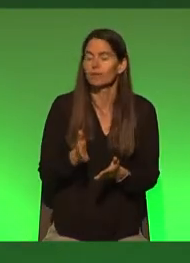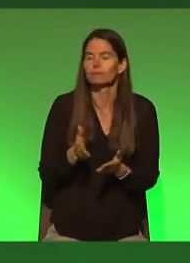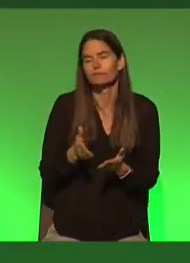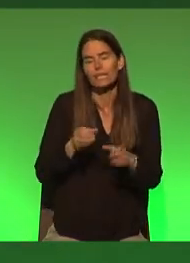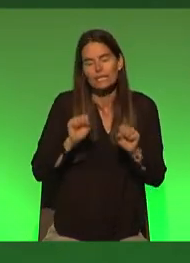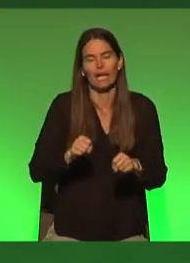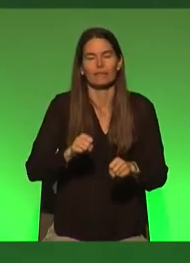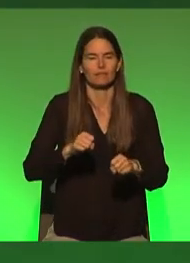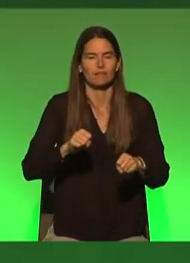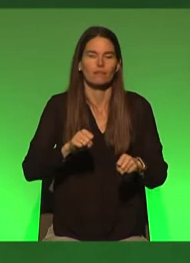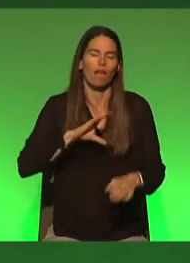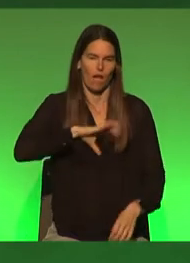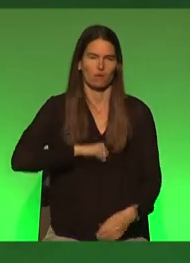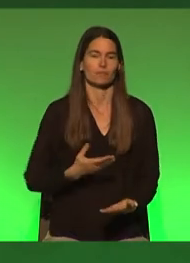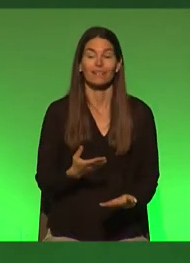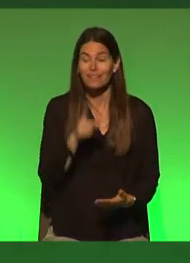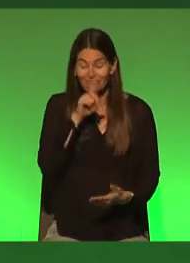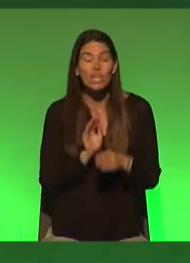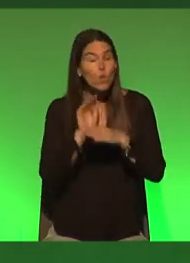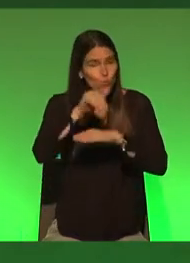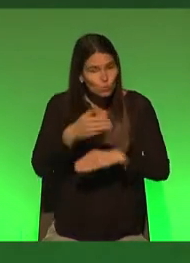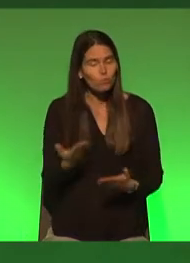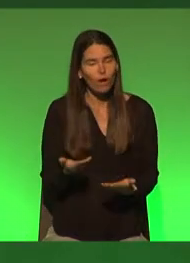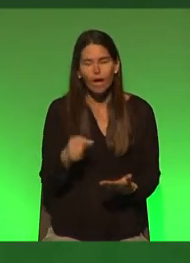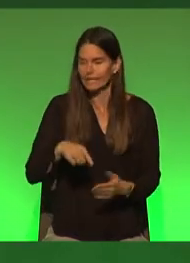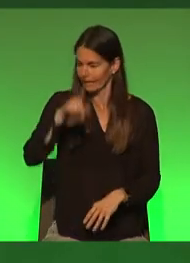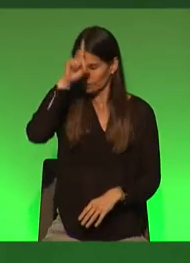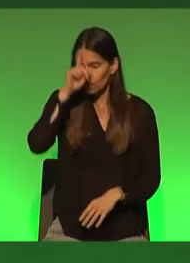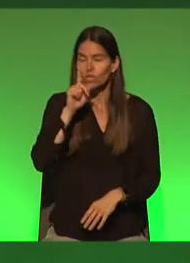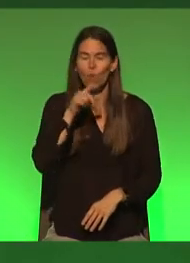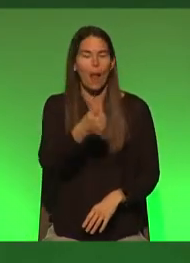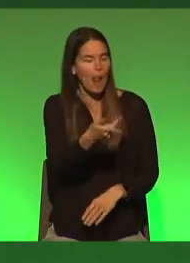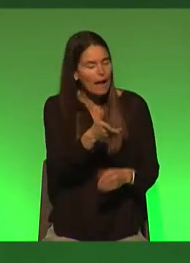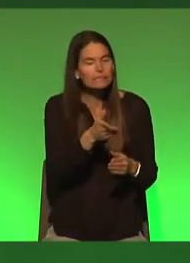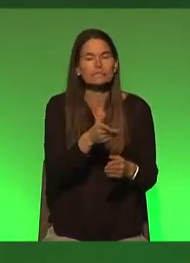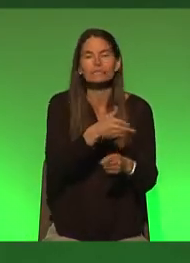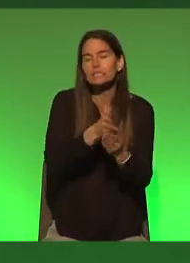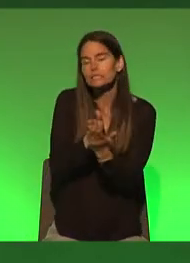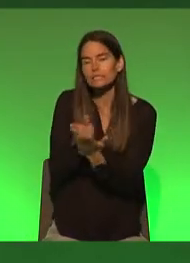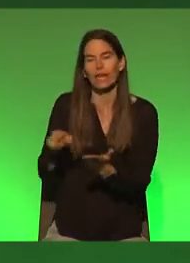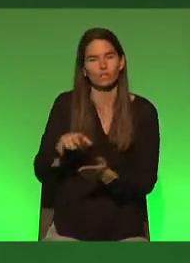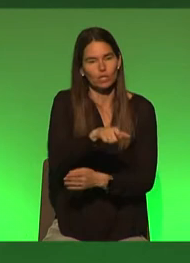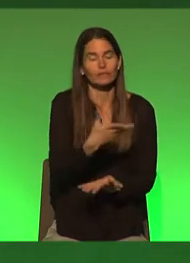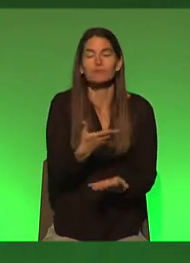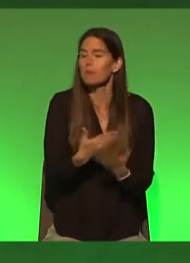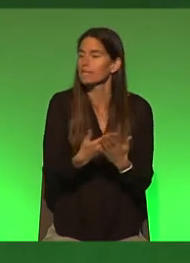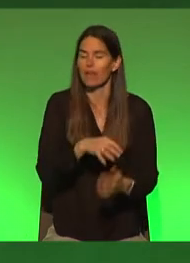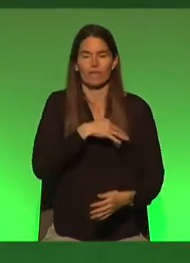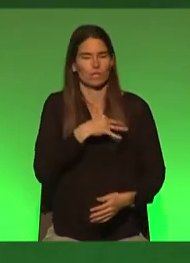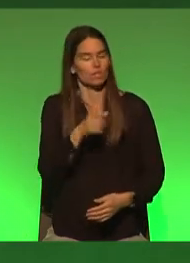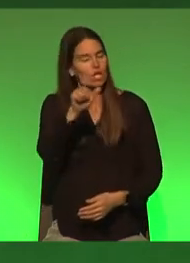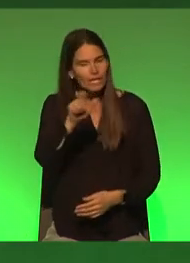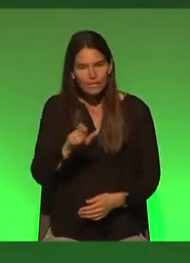das zu groß wird, wenn dieses Maß überschritten ist, wenn wir hier auch in Deutschland und wenn es nur in einigen Teilen Nordrhein-Westfalens ist, französische,